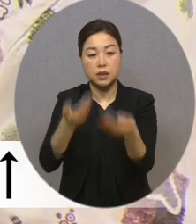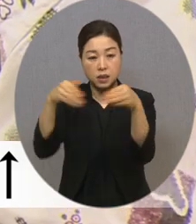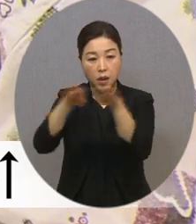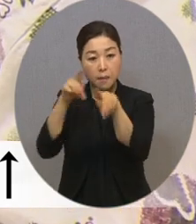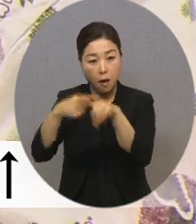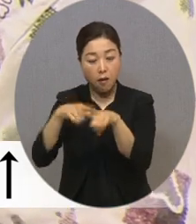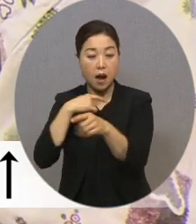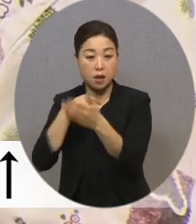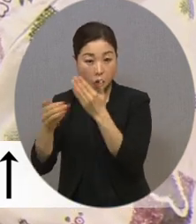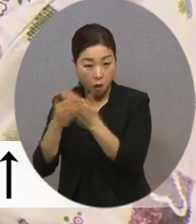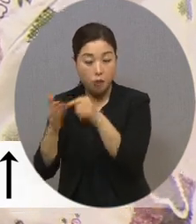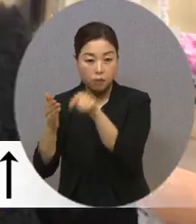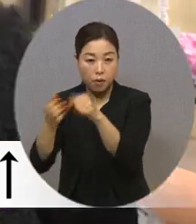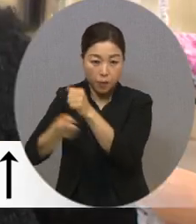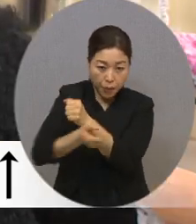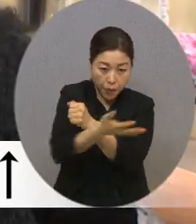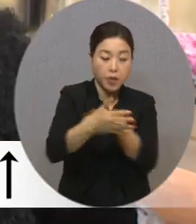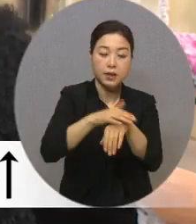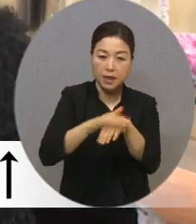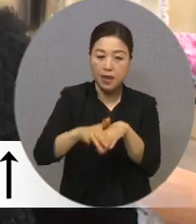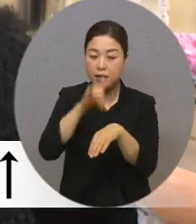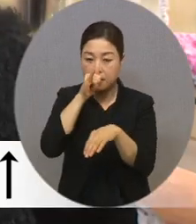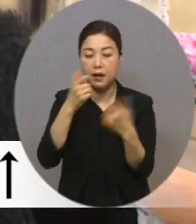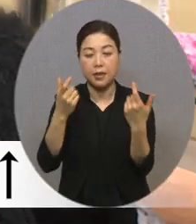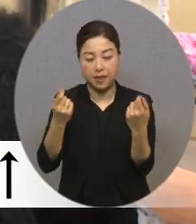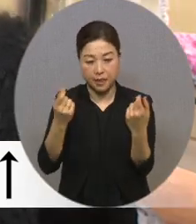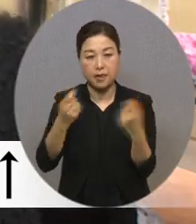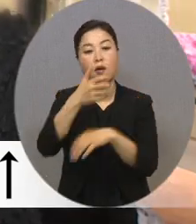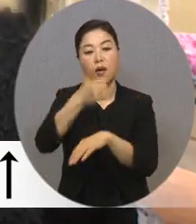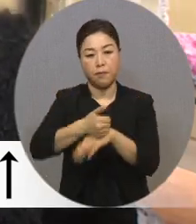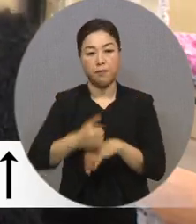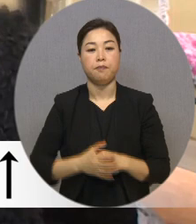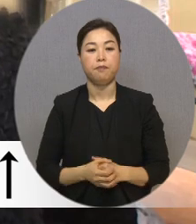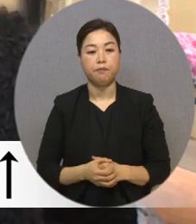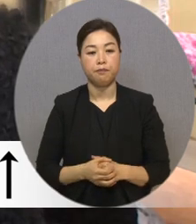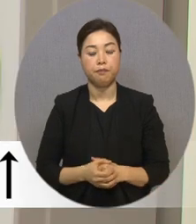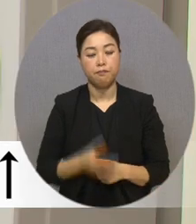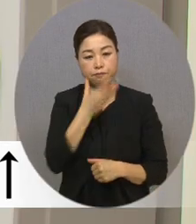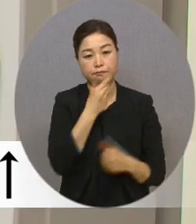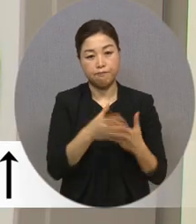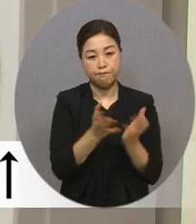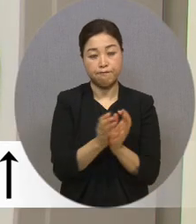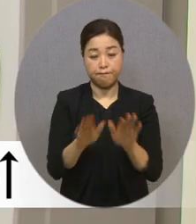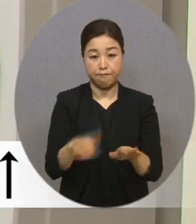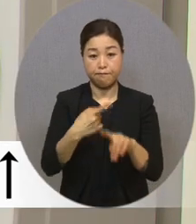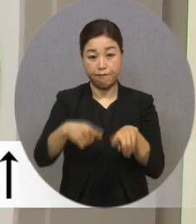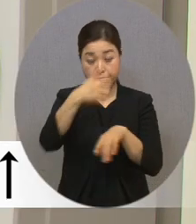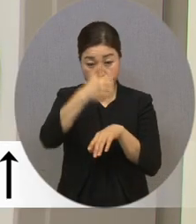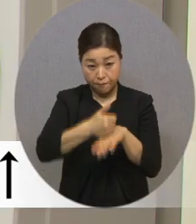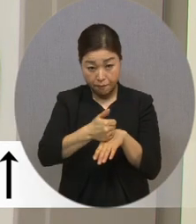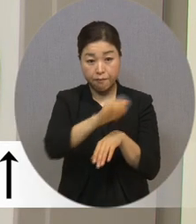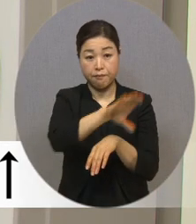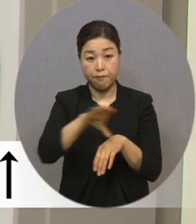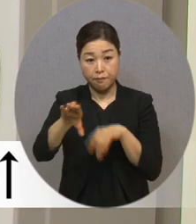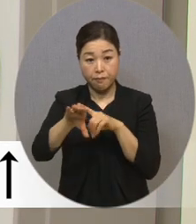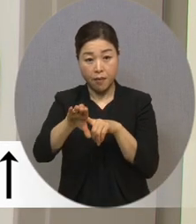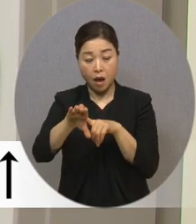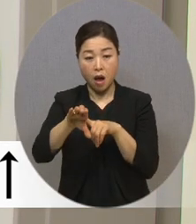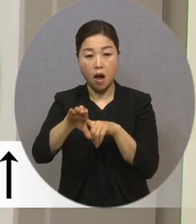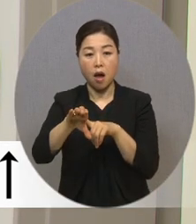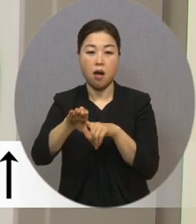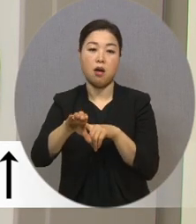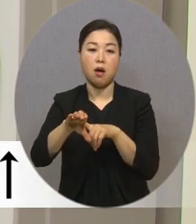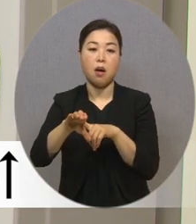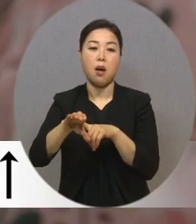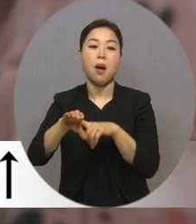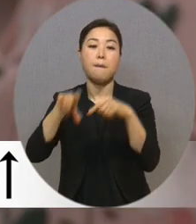경험이 긍정적으로 영향을 미친 것으로 나타났습니다. 복지부는 이번 평가 결과를 반영해 평균 점수가 낮은